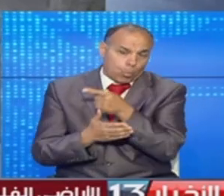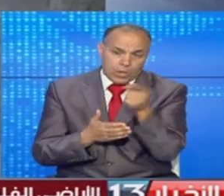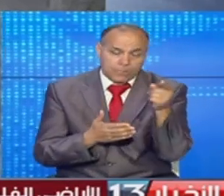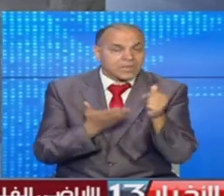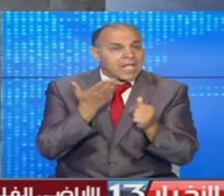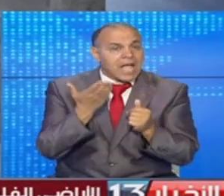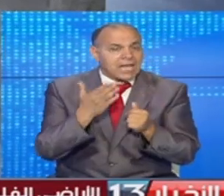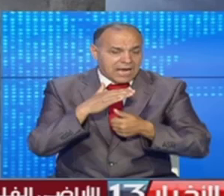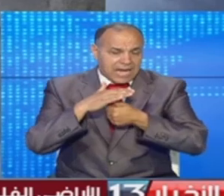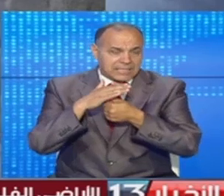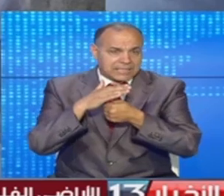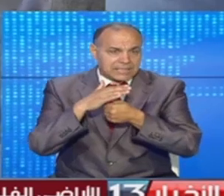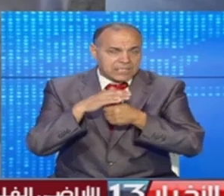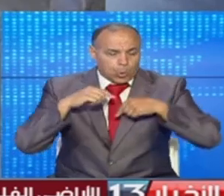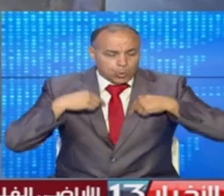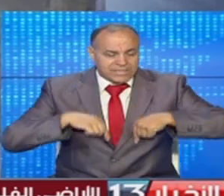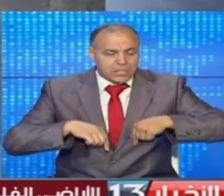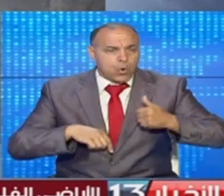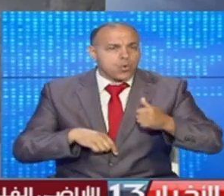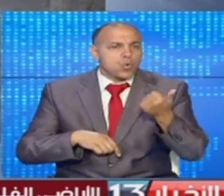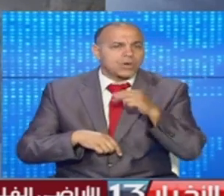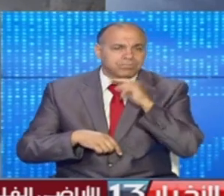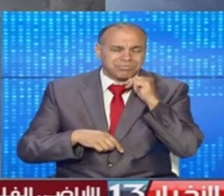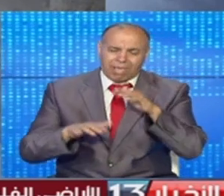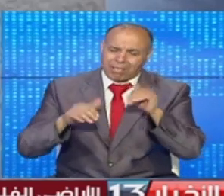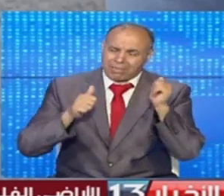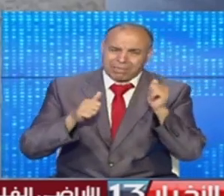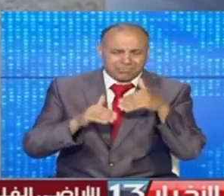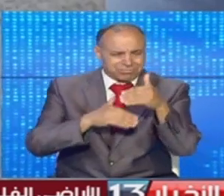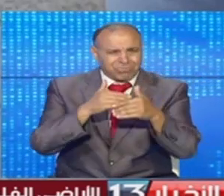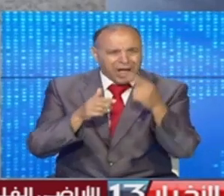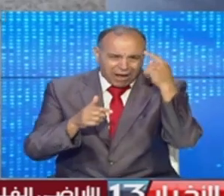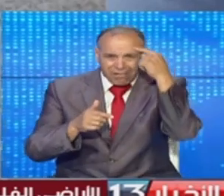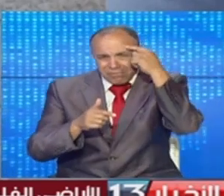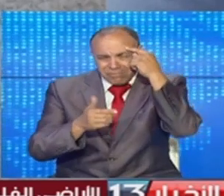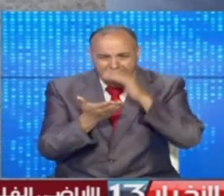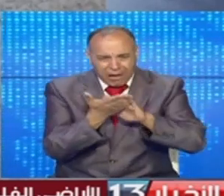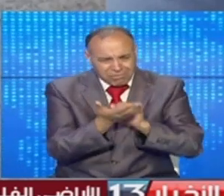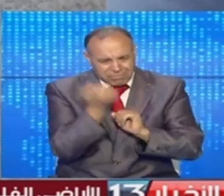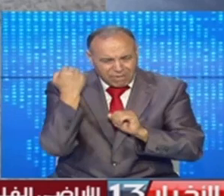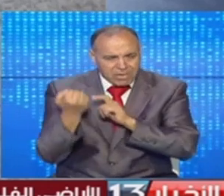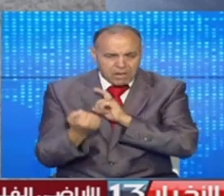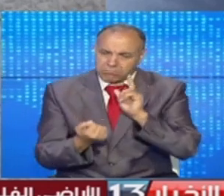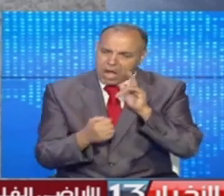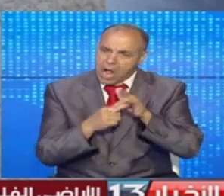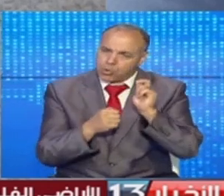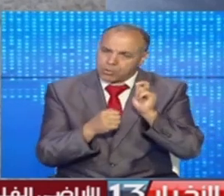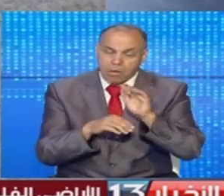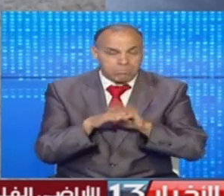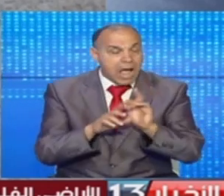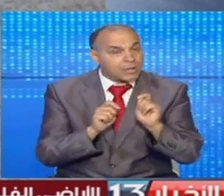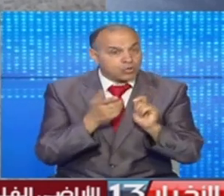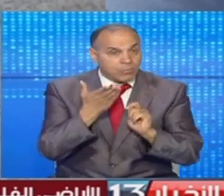ماكرون من رئيس حكومة الاحتلال التخلي عن أي خطط لضم أراضي فلسطينية،